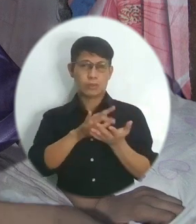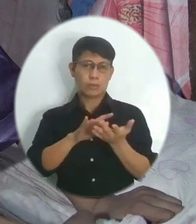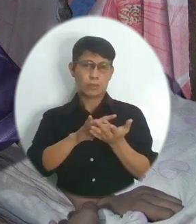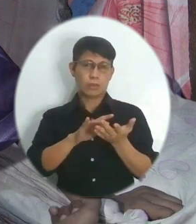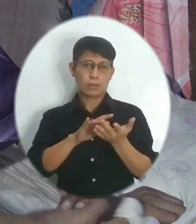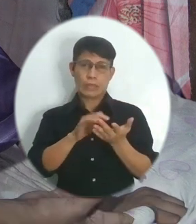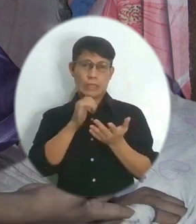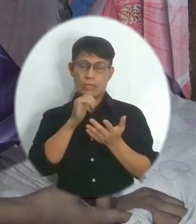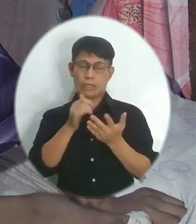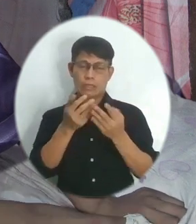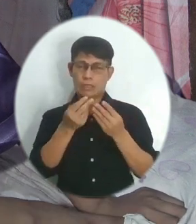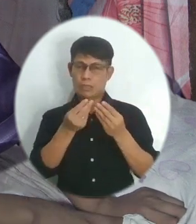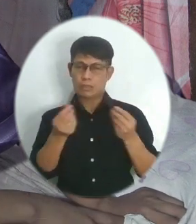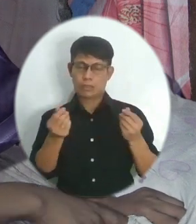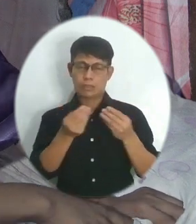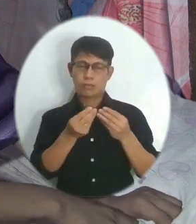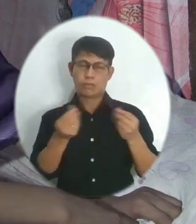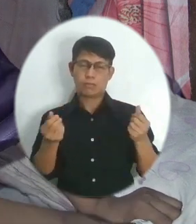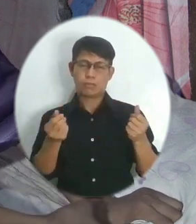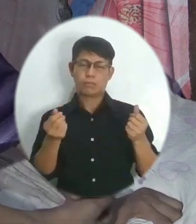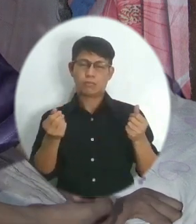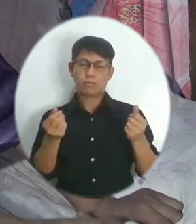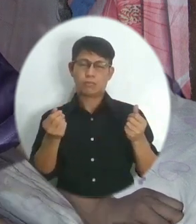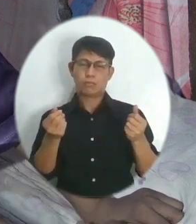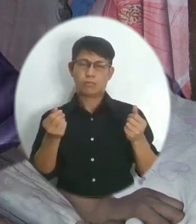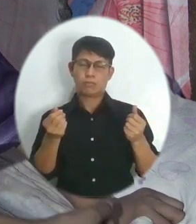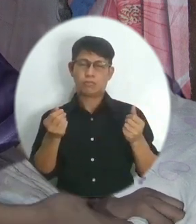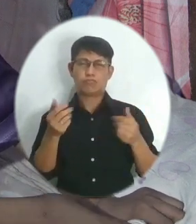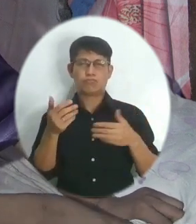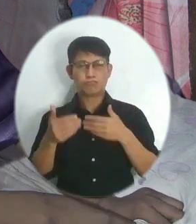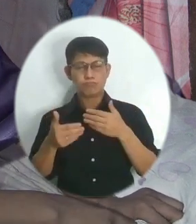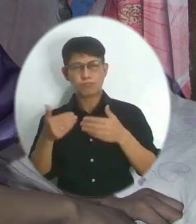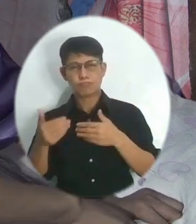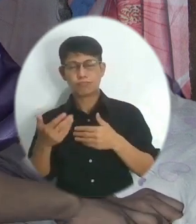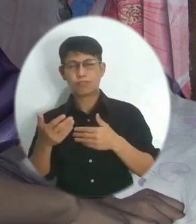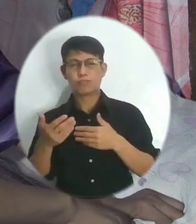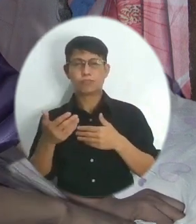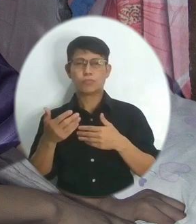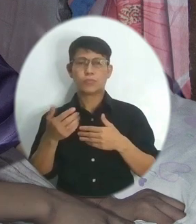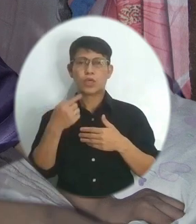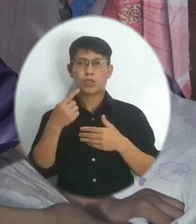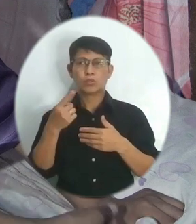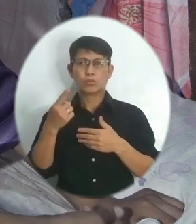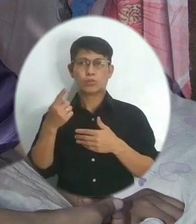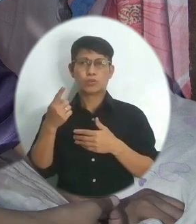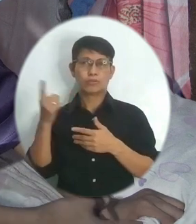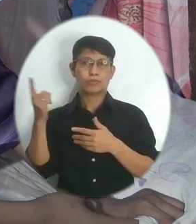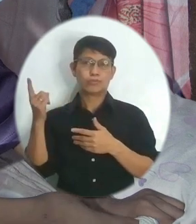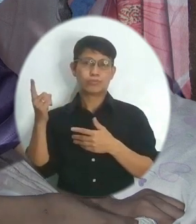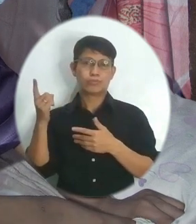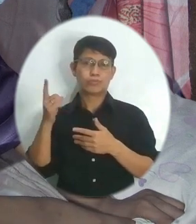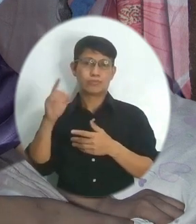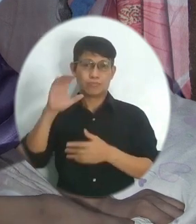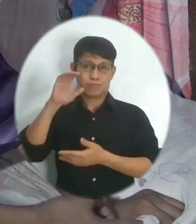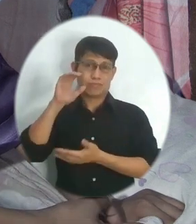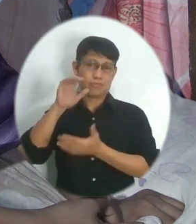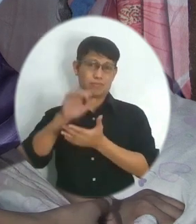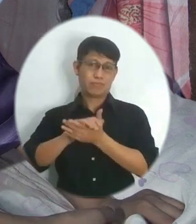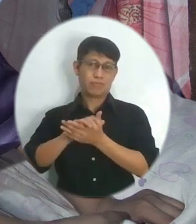na antibiotic, hindi naman po siya lumiit. Tapos yun, nung nakakuha po ng ayuda yung asawa ko